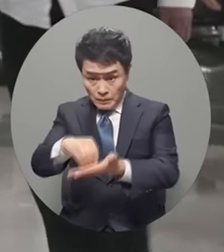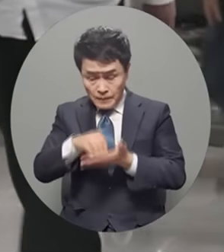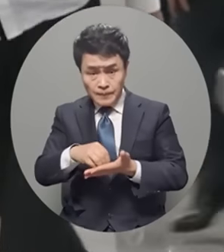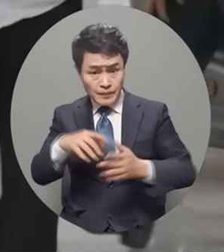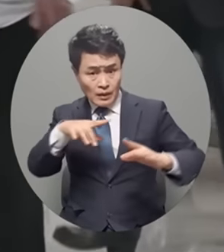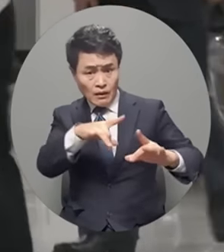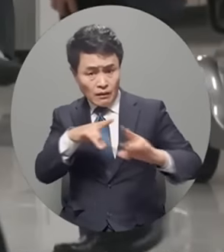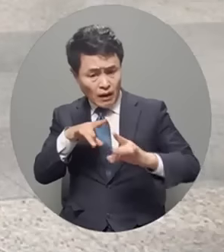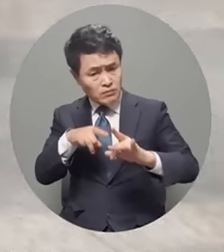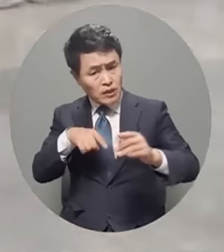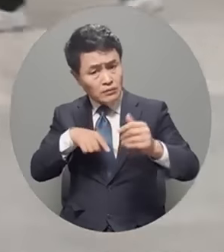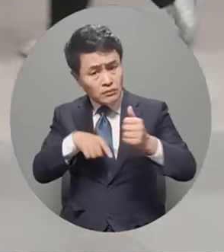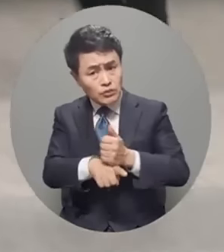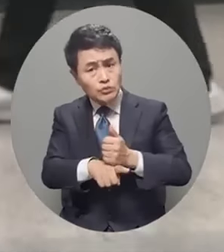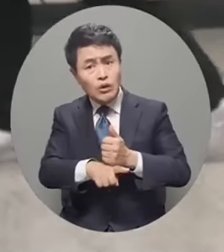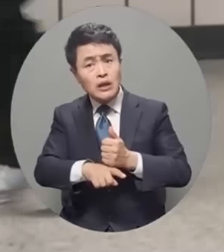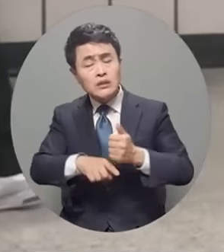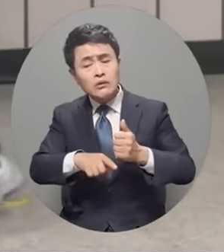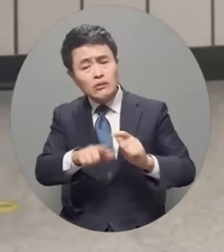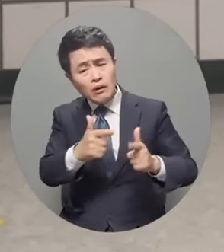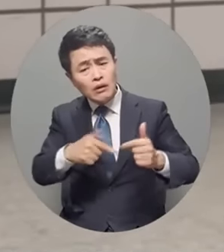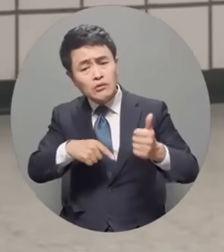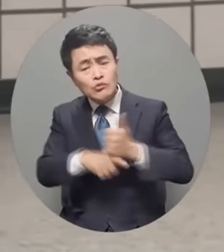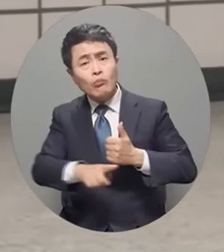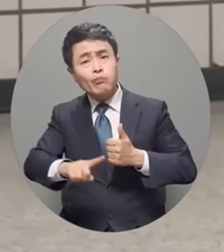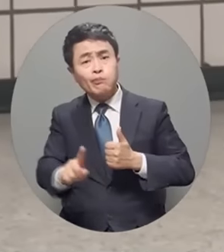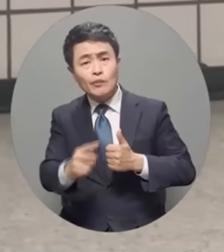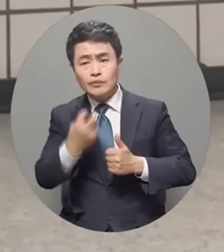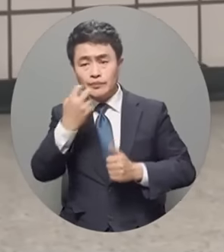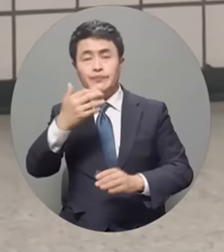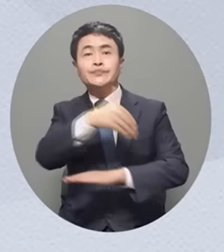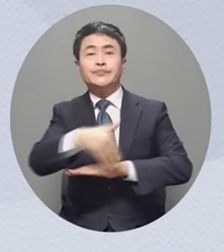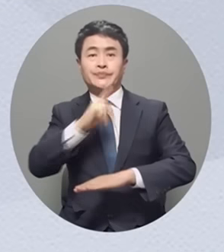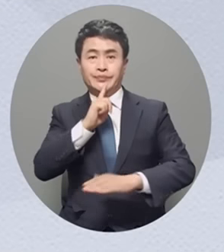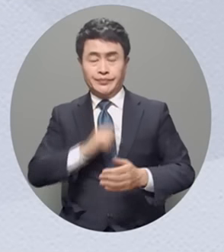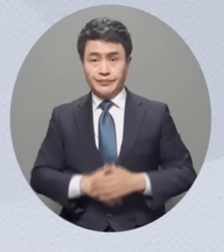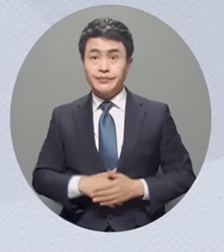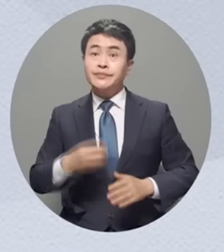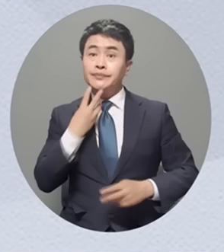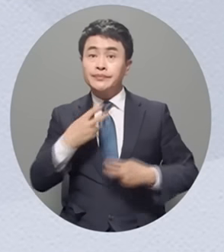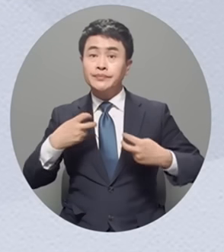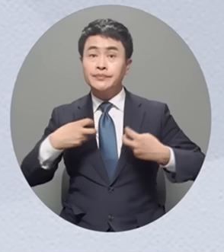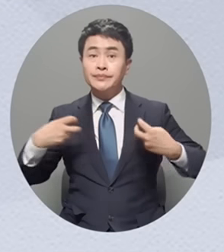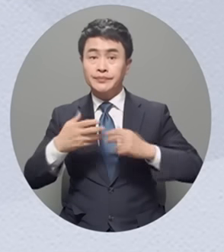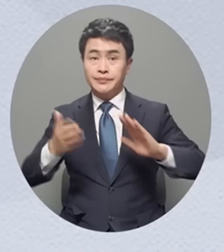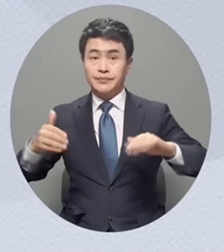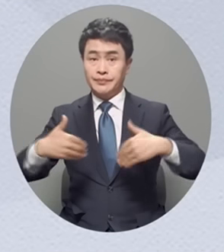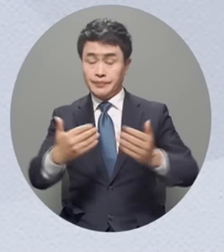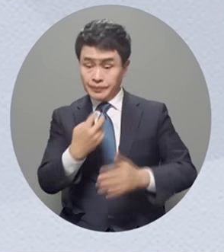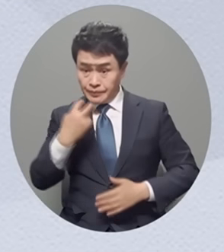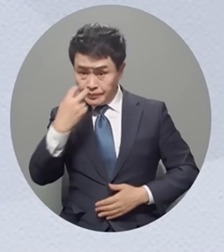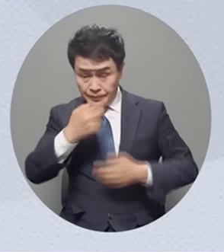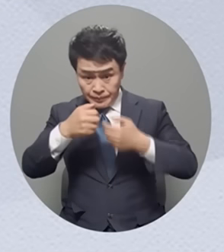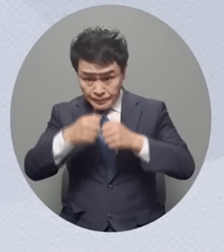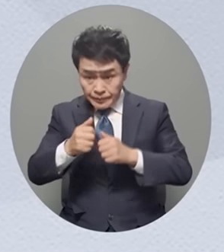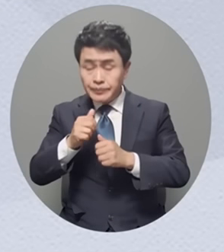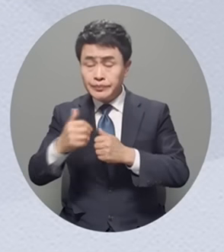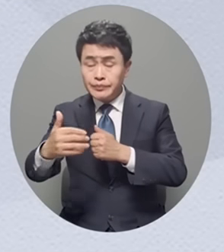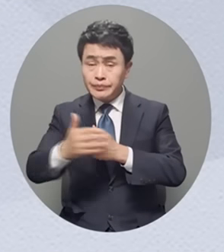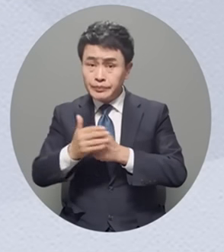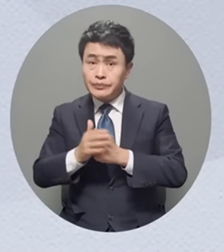감전사고 가능성을 비롯한 여러 원인을 두고 조사에 나설 계획입니다. 서울교통공사는 조사에 면밀히 협조하고